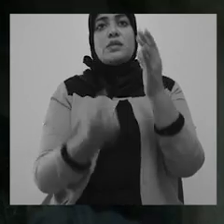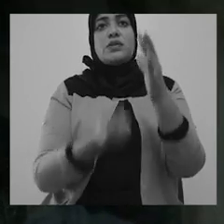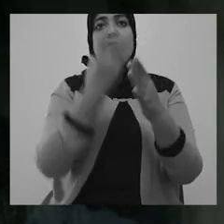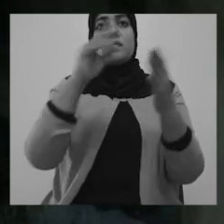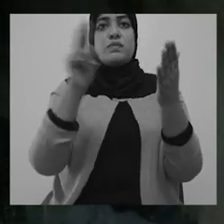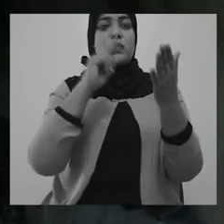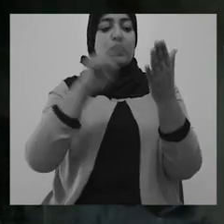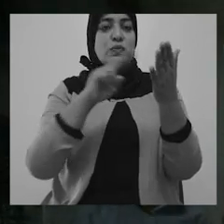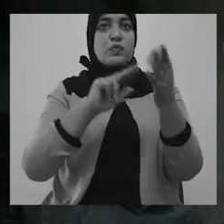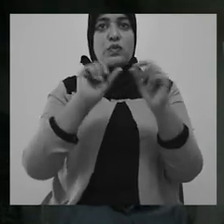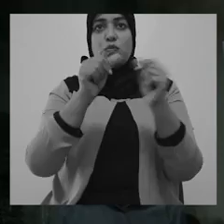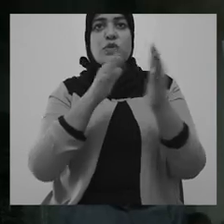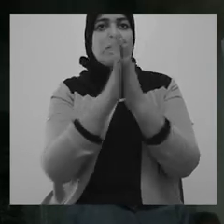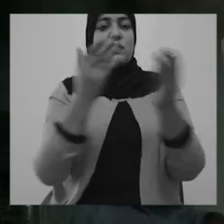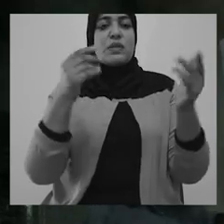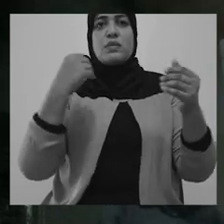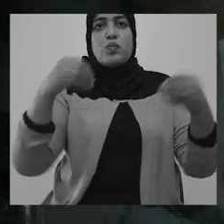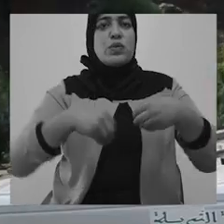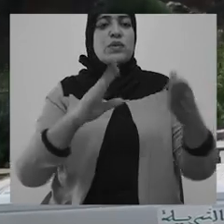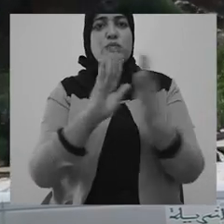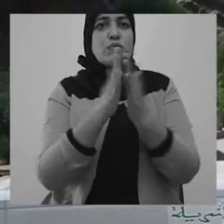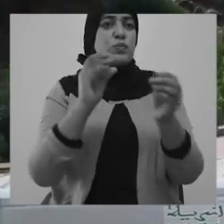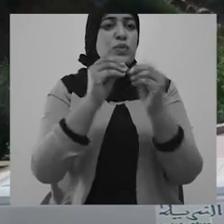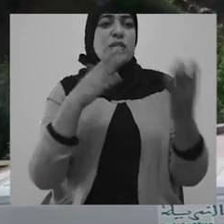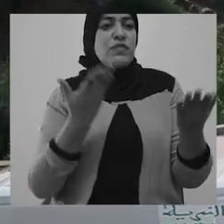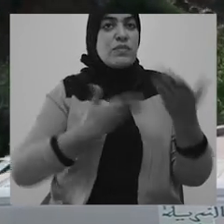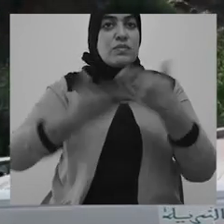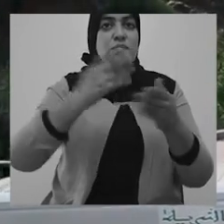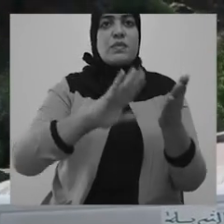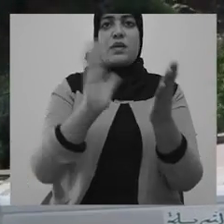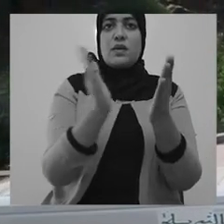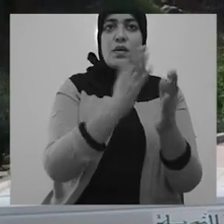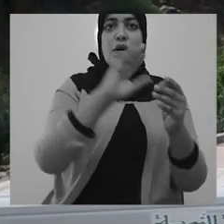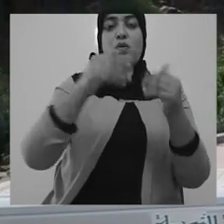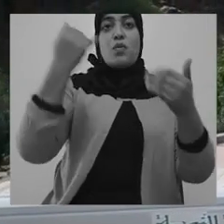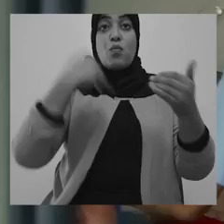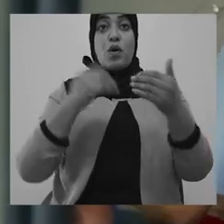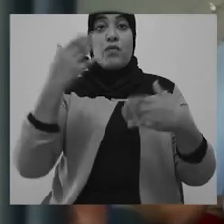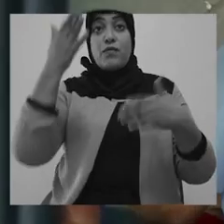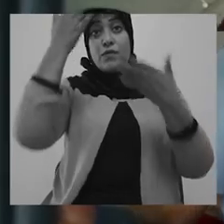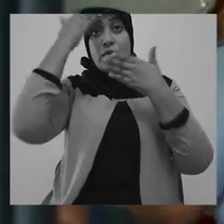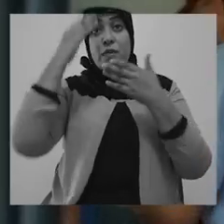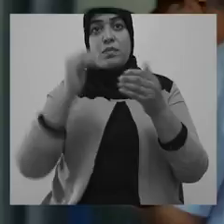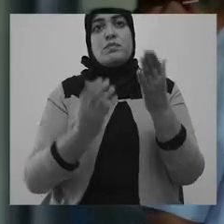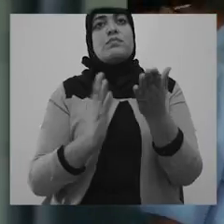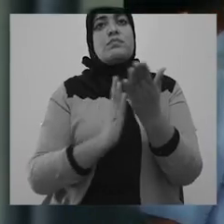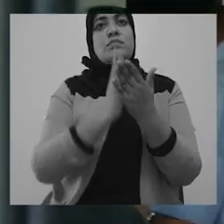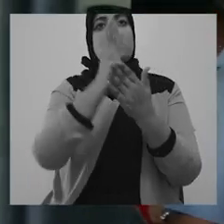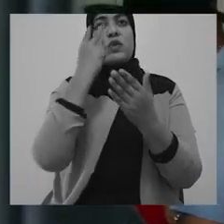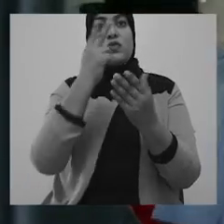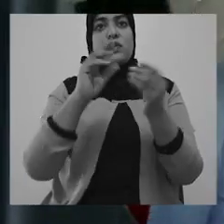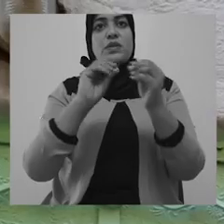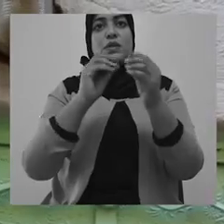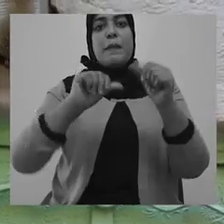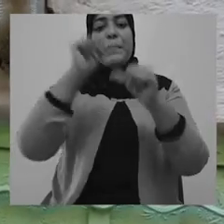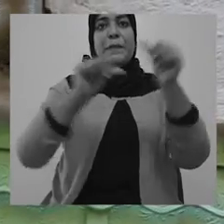résultat concerne la consolidation et le renforcement de capacité des organisations de personnes handicapées du Maghreb. Le deuxième résultat